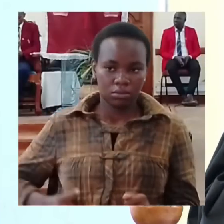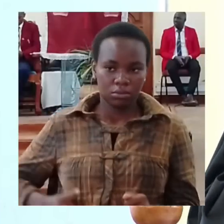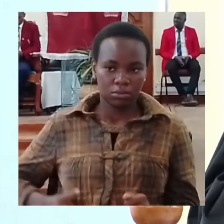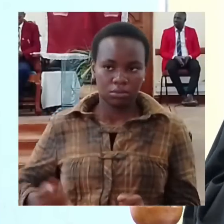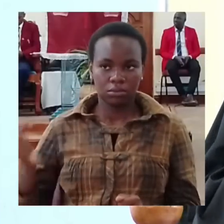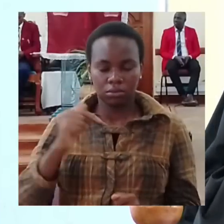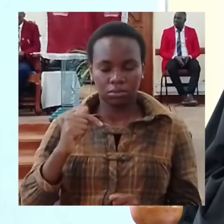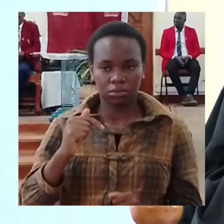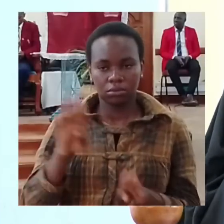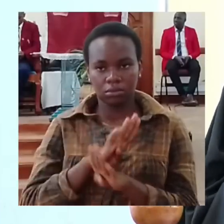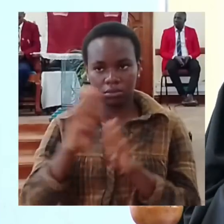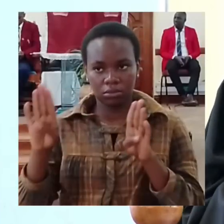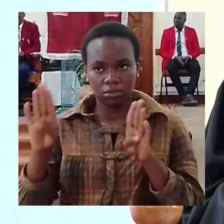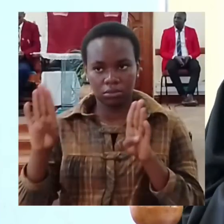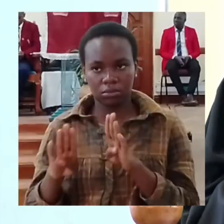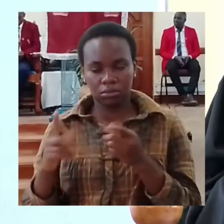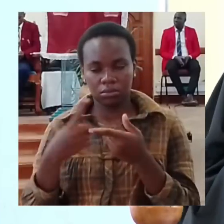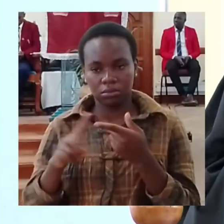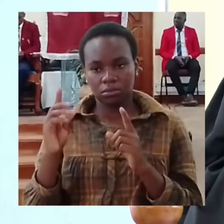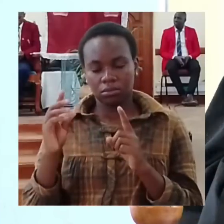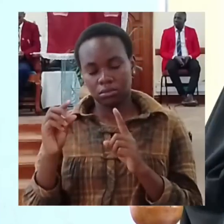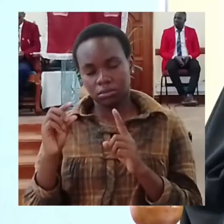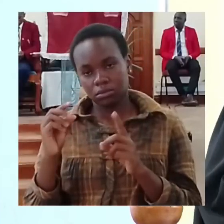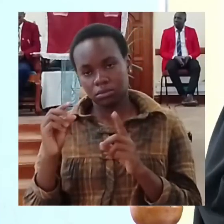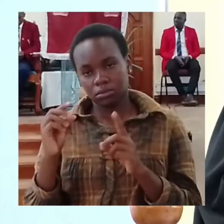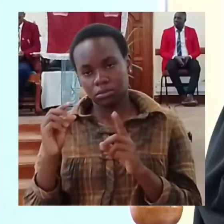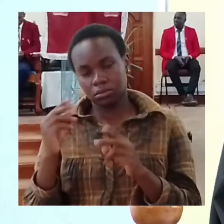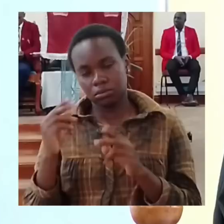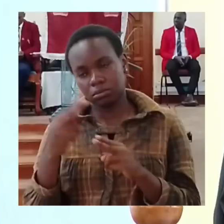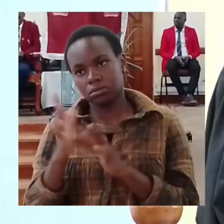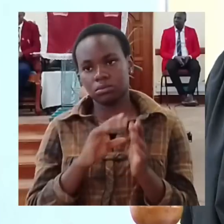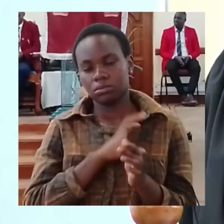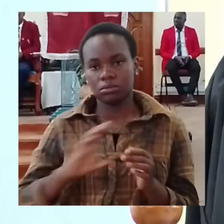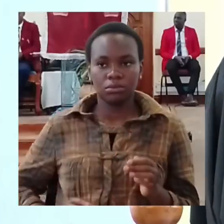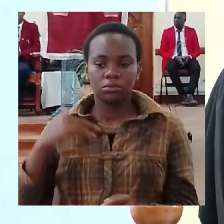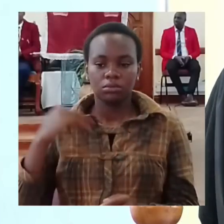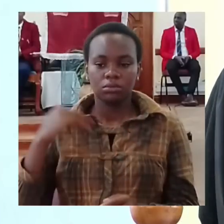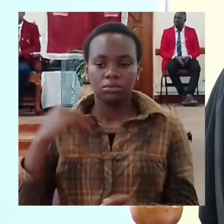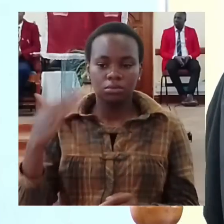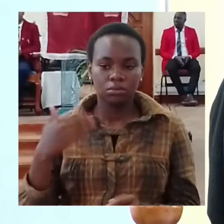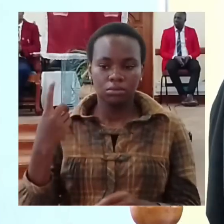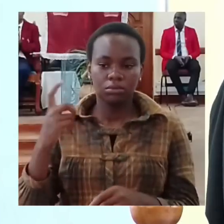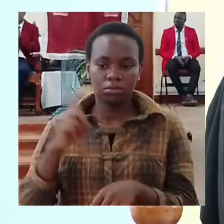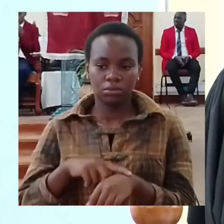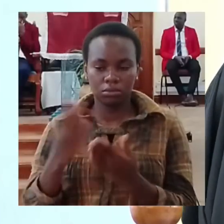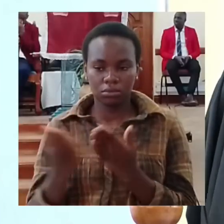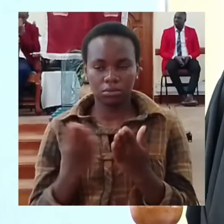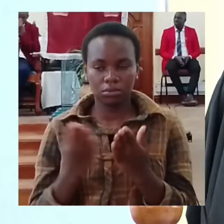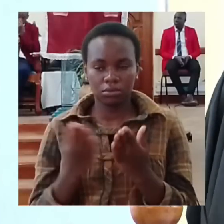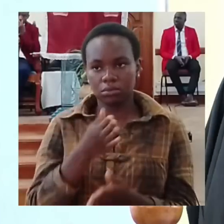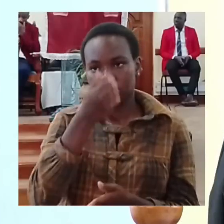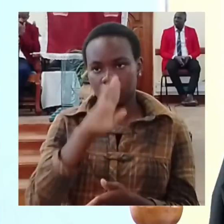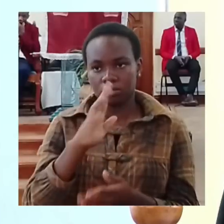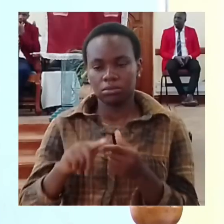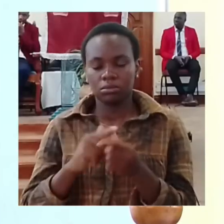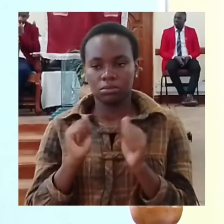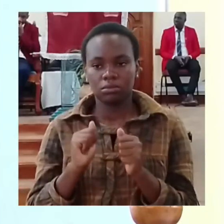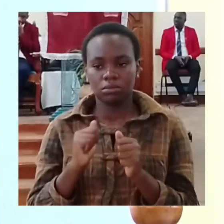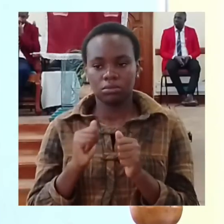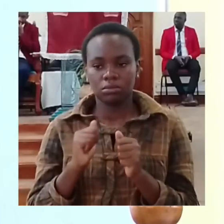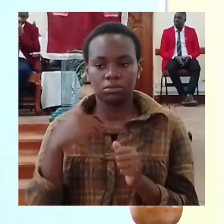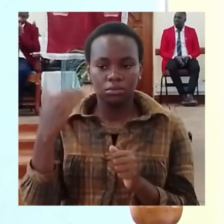ngo na matimũ, no ndoka na rĩĩtwa rĩao? He was available for the service of God. Are you